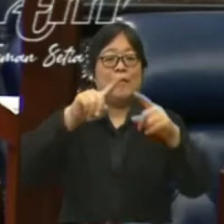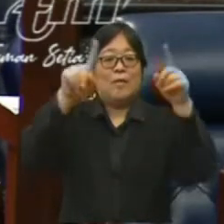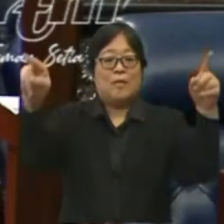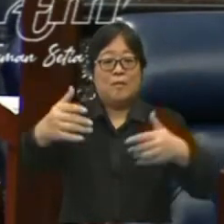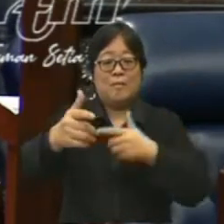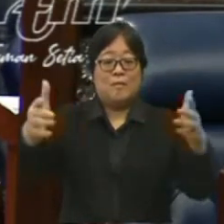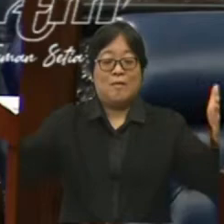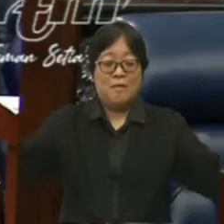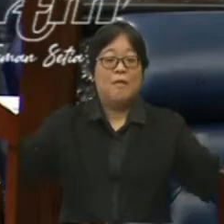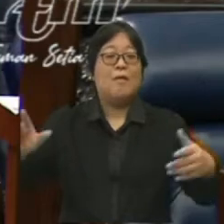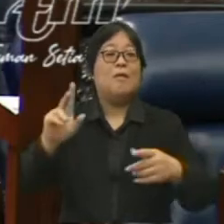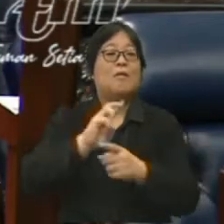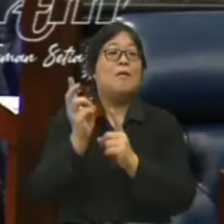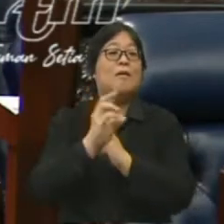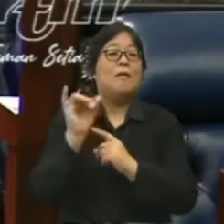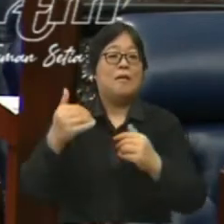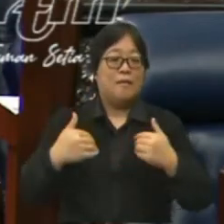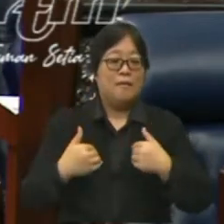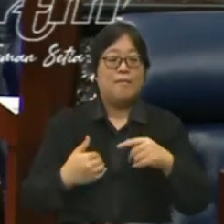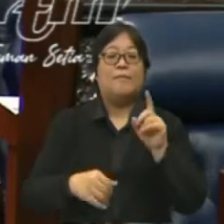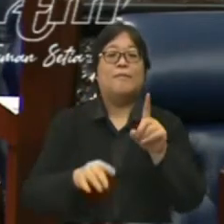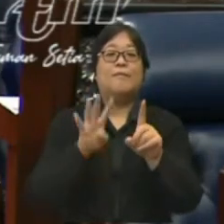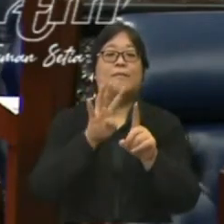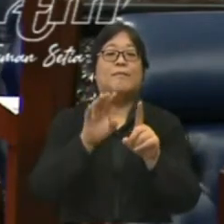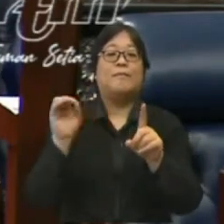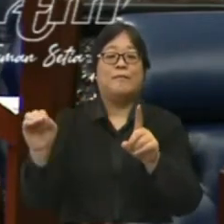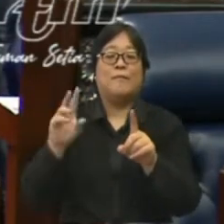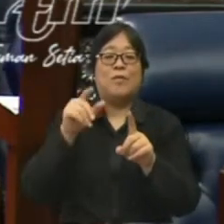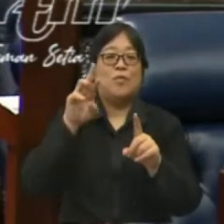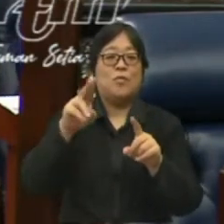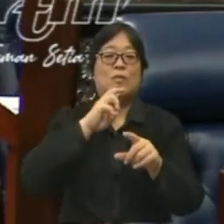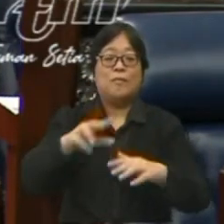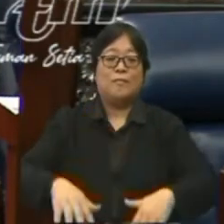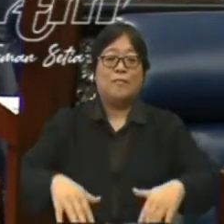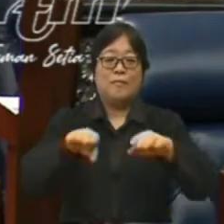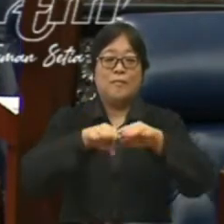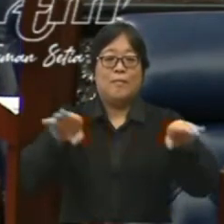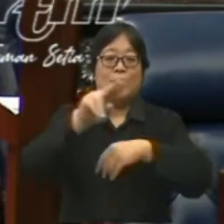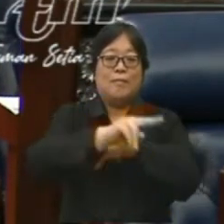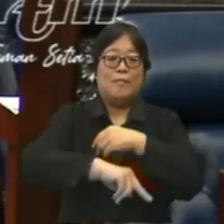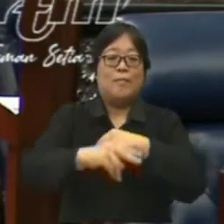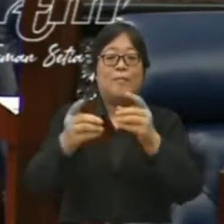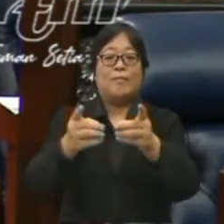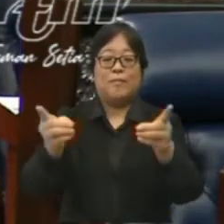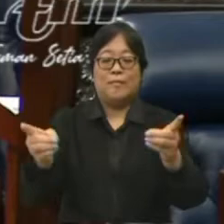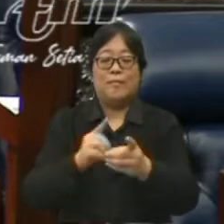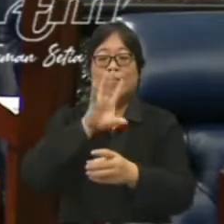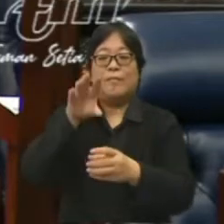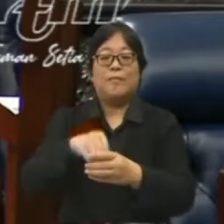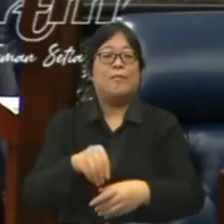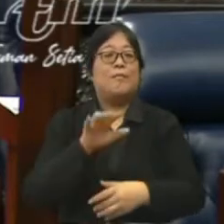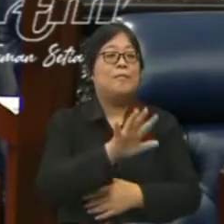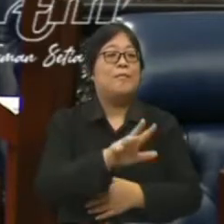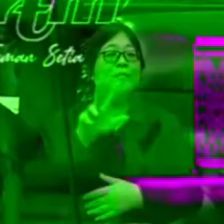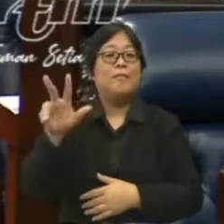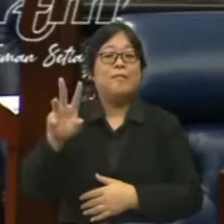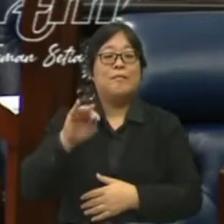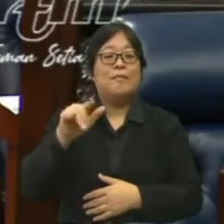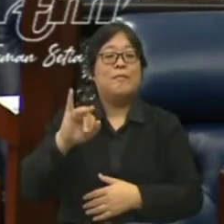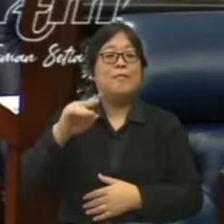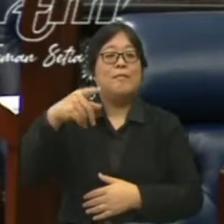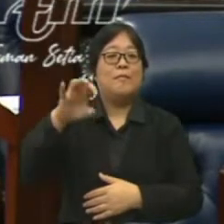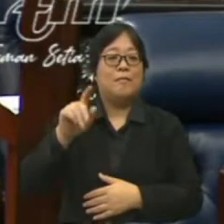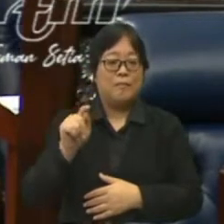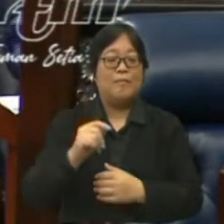selain dari itu JKM juga mempunyai sebanyak 140 buat Store bencana di peringkat negeri dan daerah termasuk 53 buah mini